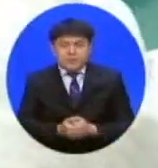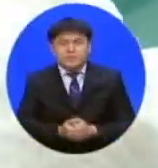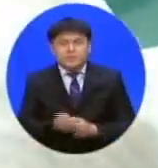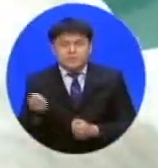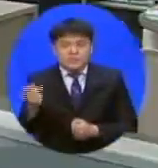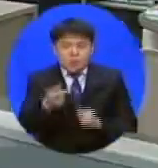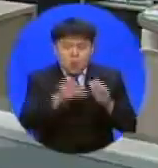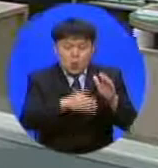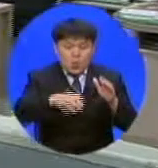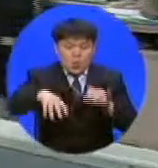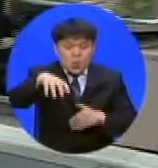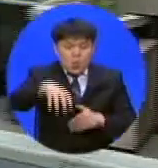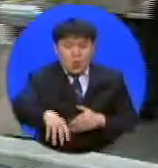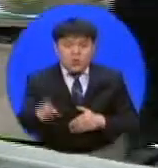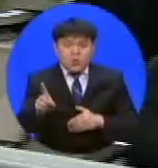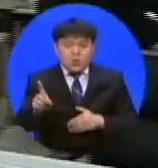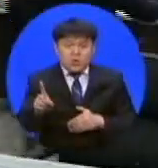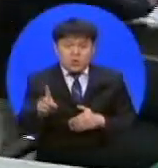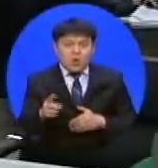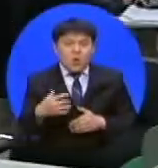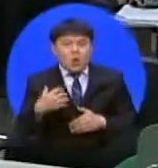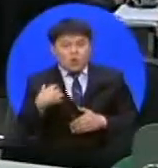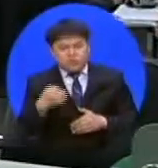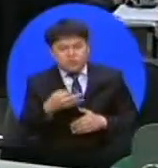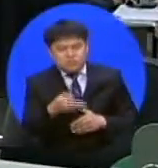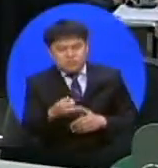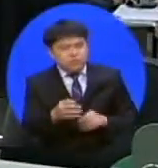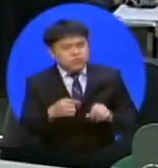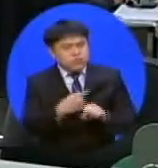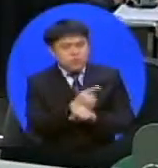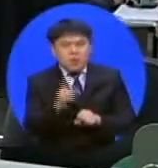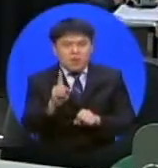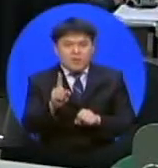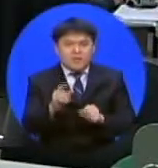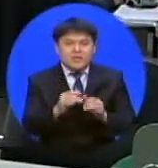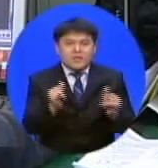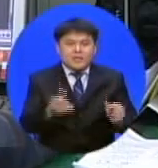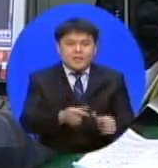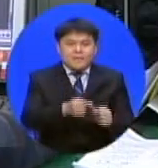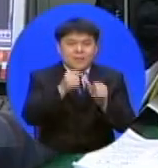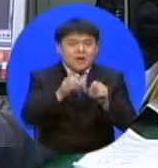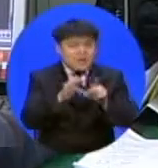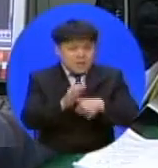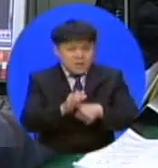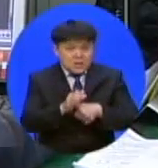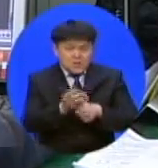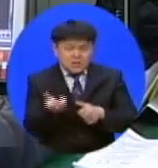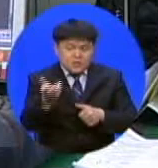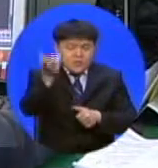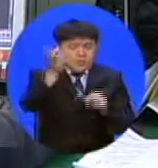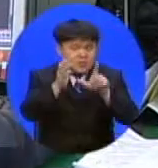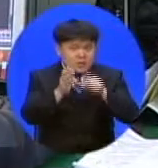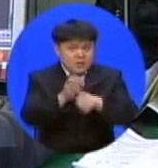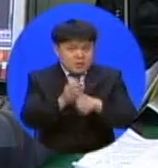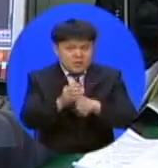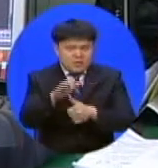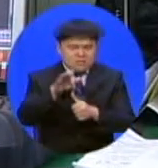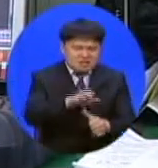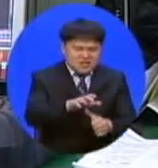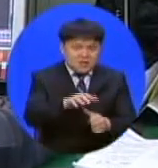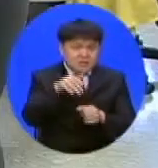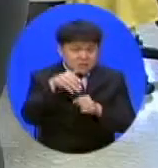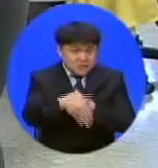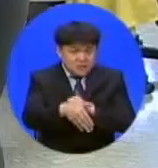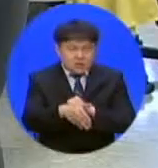하나 이 공공기관 같은 경우는 뭐 고용 분담금 이런 것보다는 차라리 인사상의 어떤 뭐 불이익 같은 걸 줘서 해당 공공기관 장이라든지